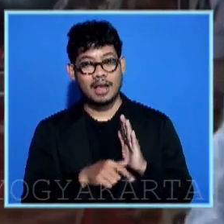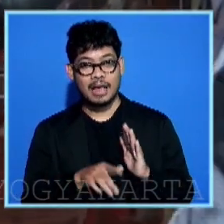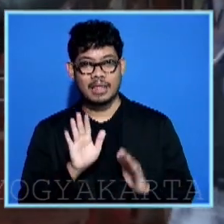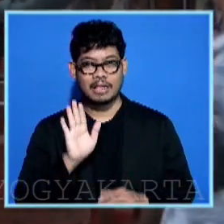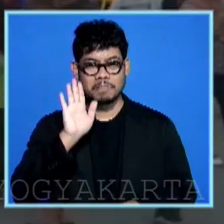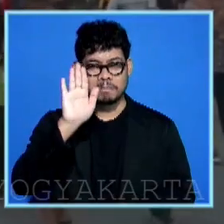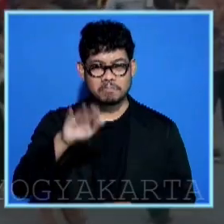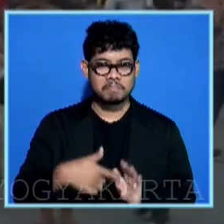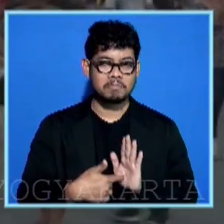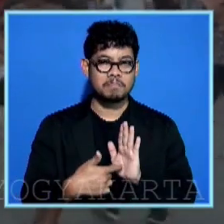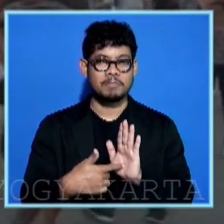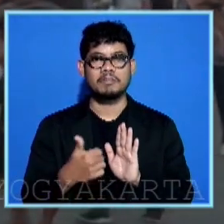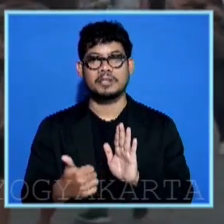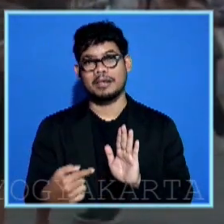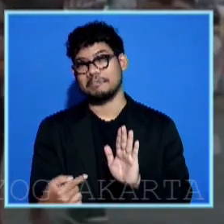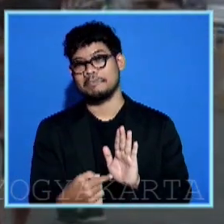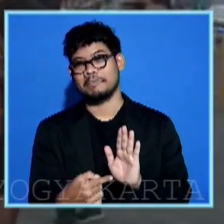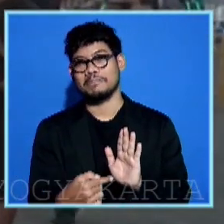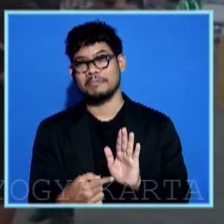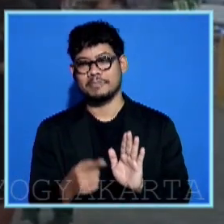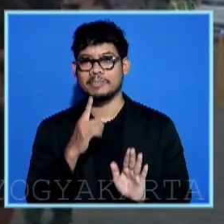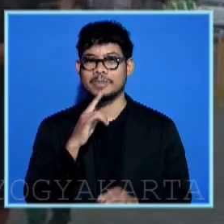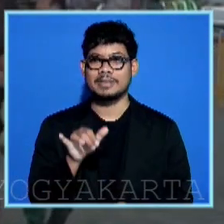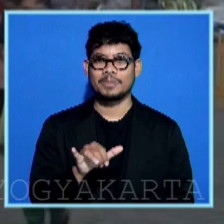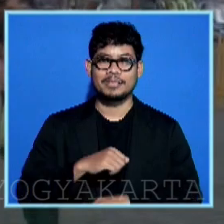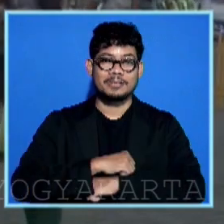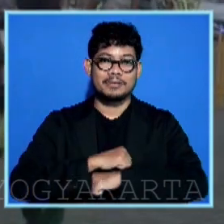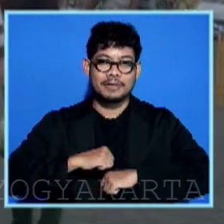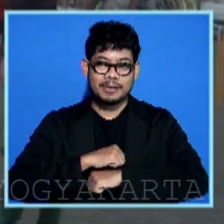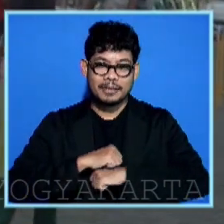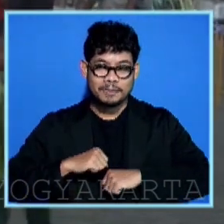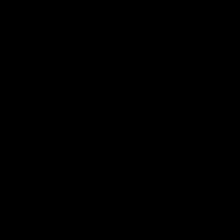kangge ngregengaken pasar menika kados to senam masal lan pentas seni budaya.